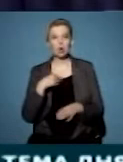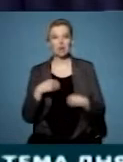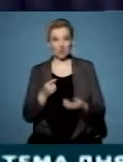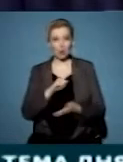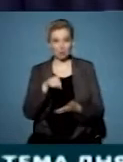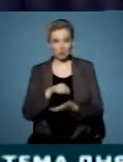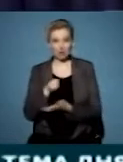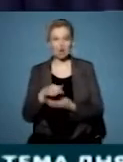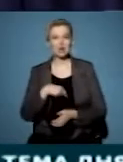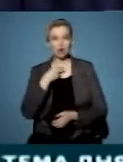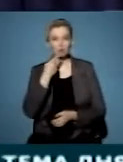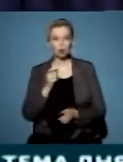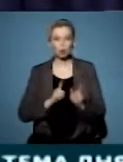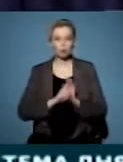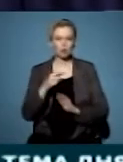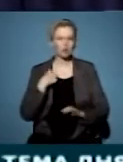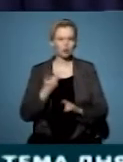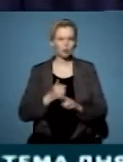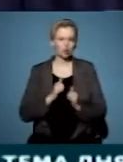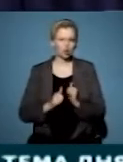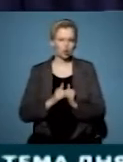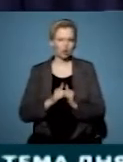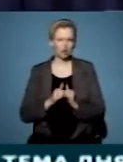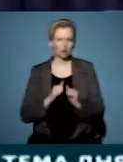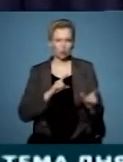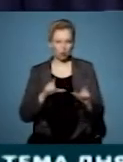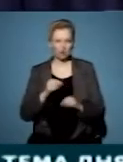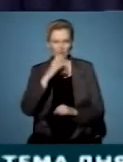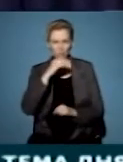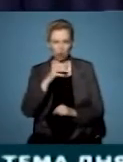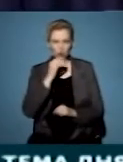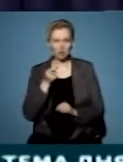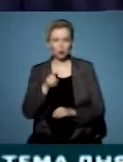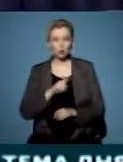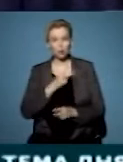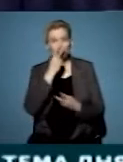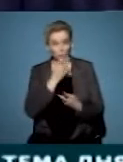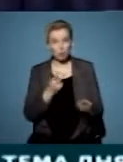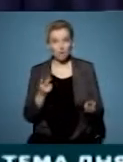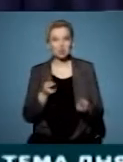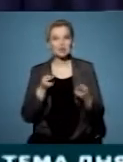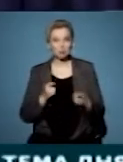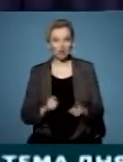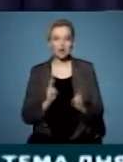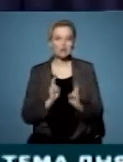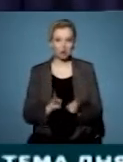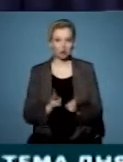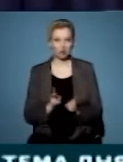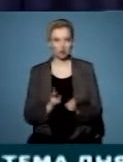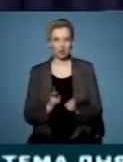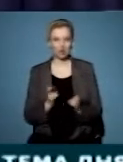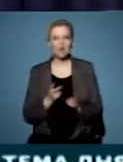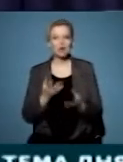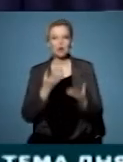я кажу, що спочатку я дуже часто їжджу маршрутками для того, щоб побачити от справді,